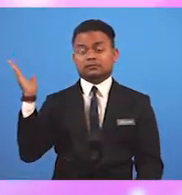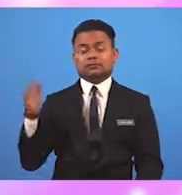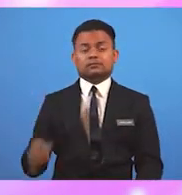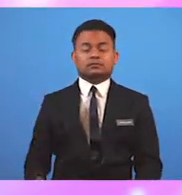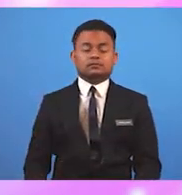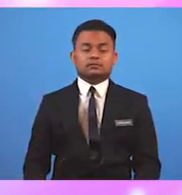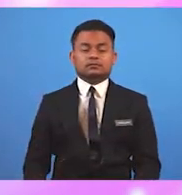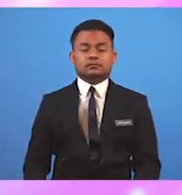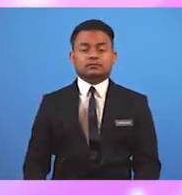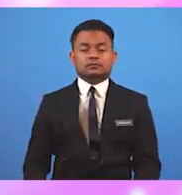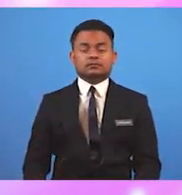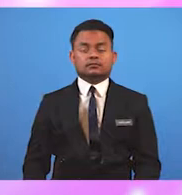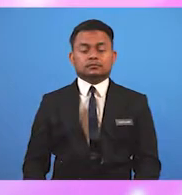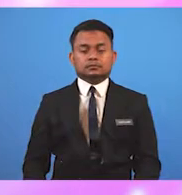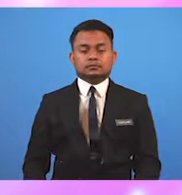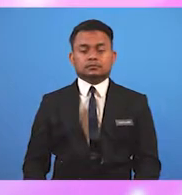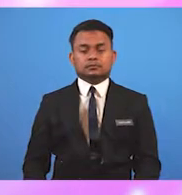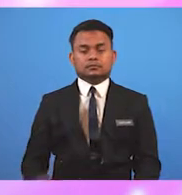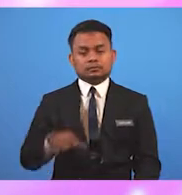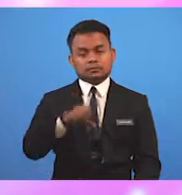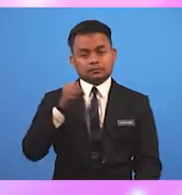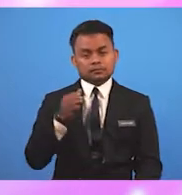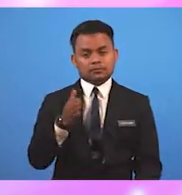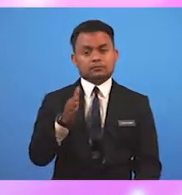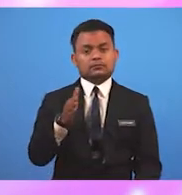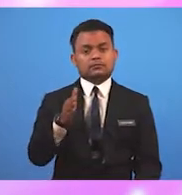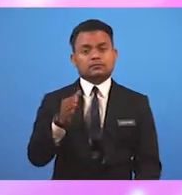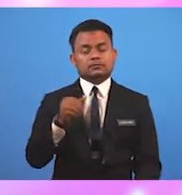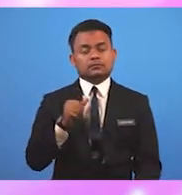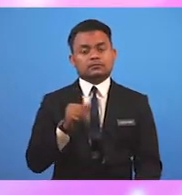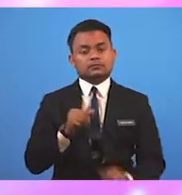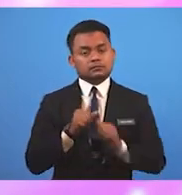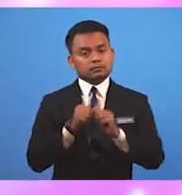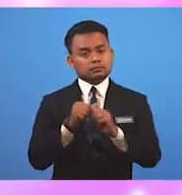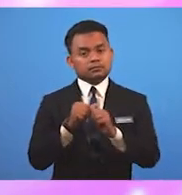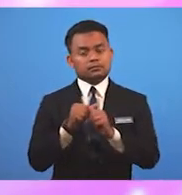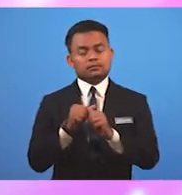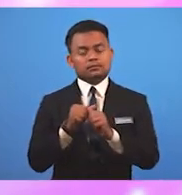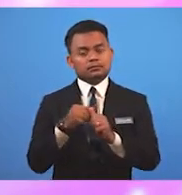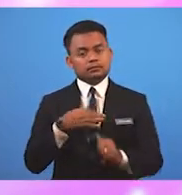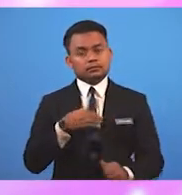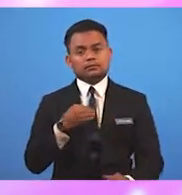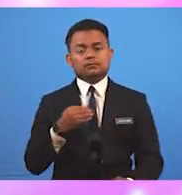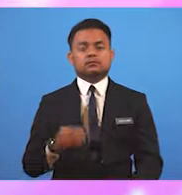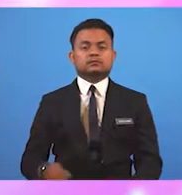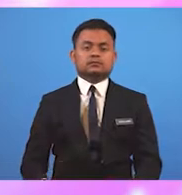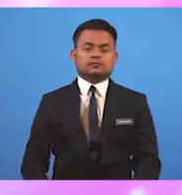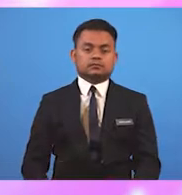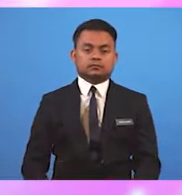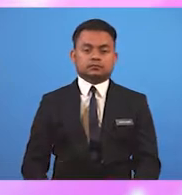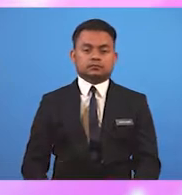tentukan sama ada ungkapan 6 tambah negatif 7 lebih